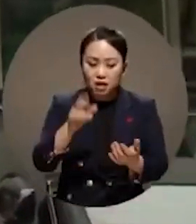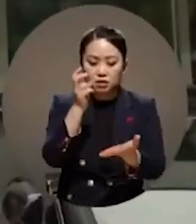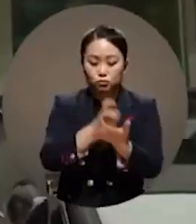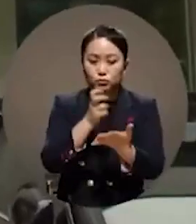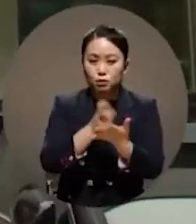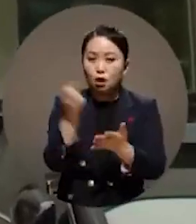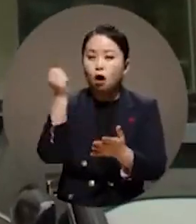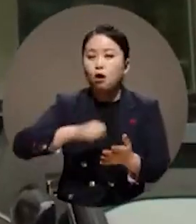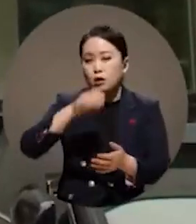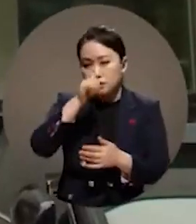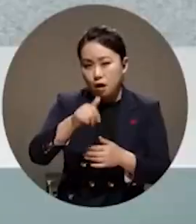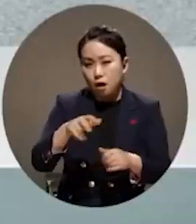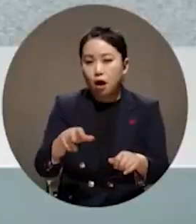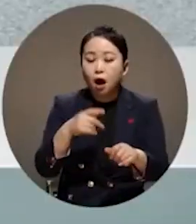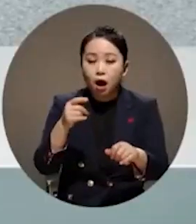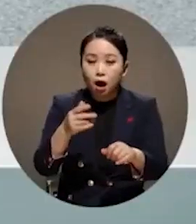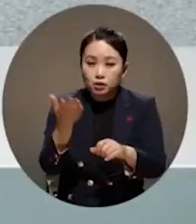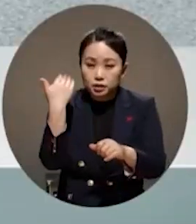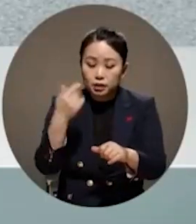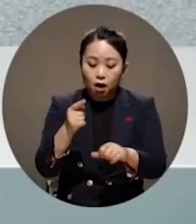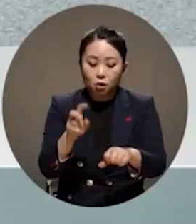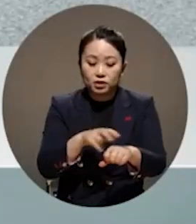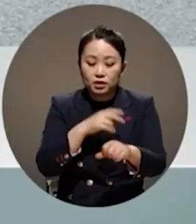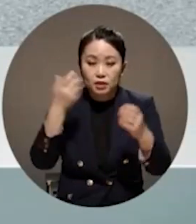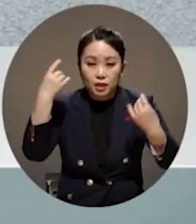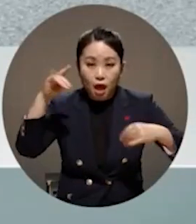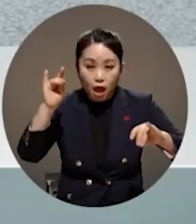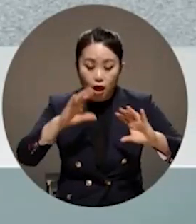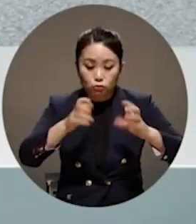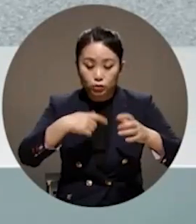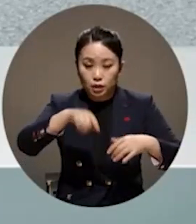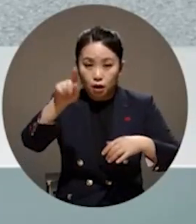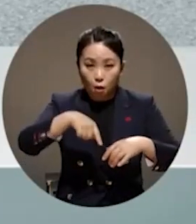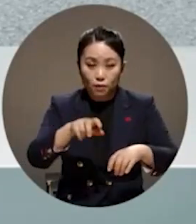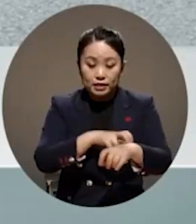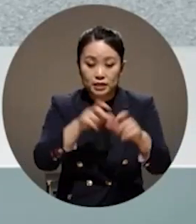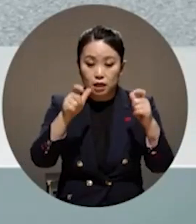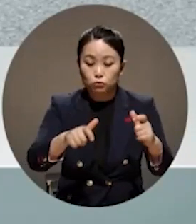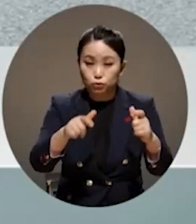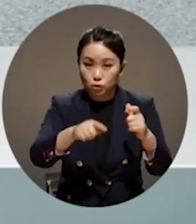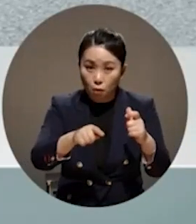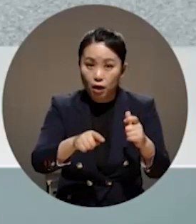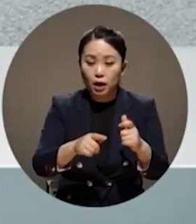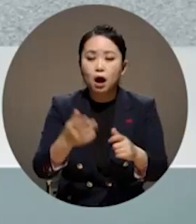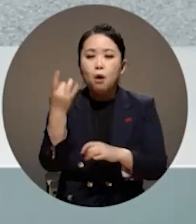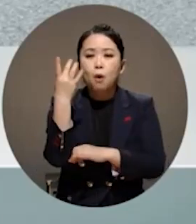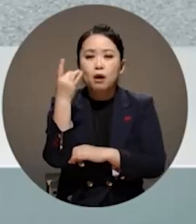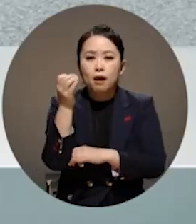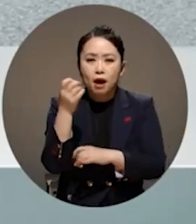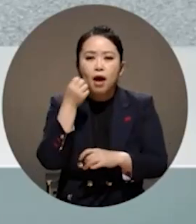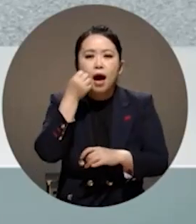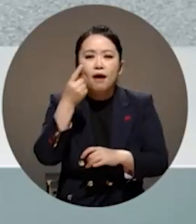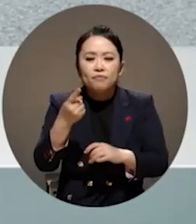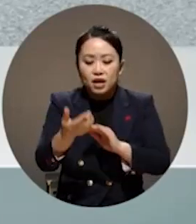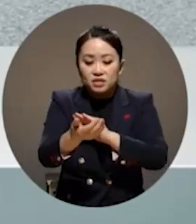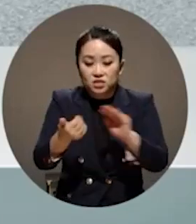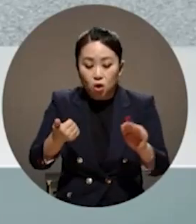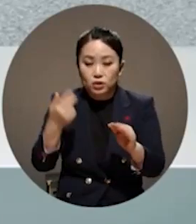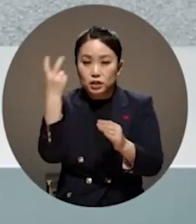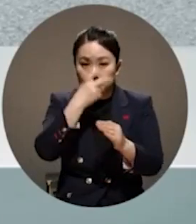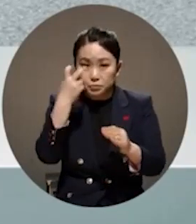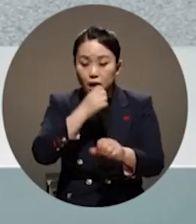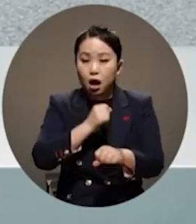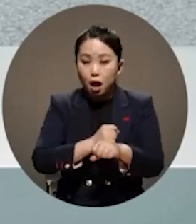떠났던 기장군 의회. 출국 30일 전에 출장 계획을 심의하고 그 결과를 온라인으로 공개해야 하지만 기장군